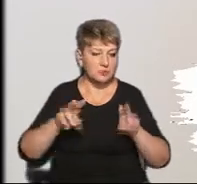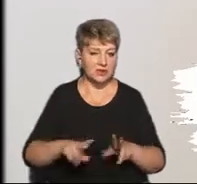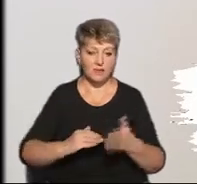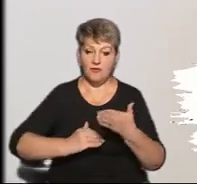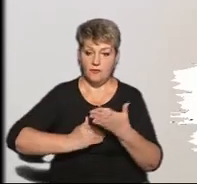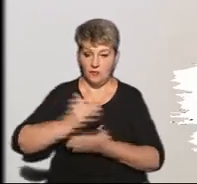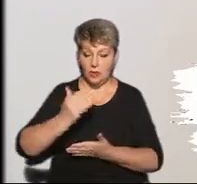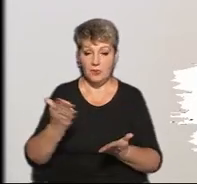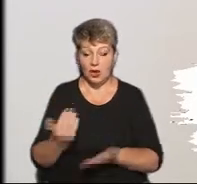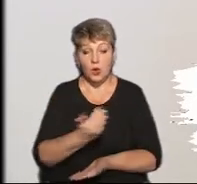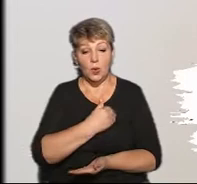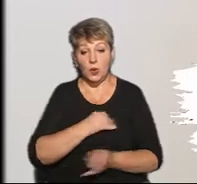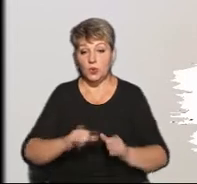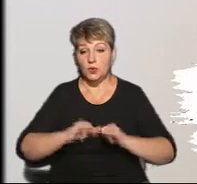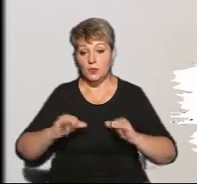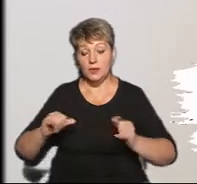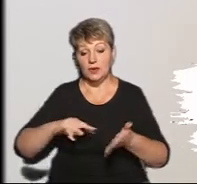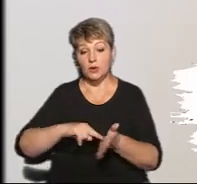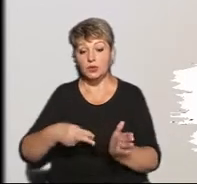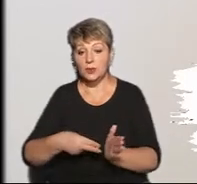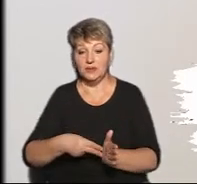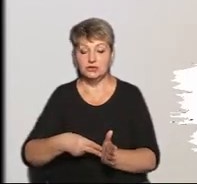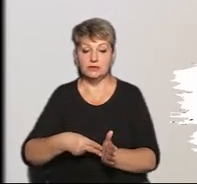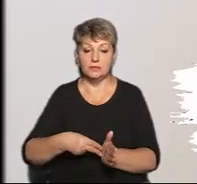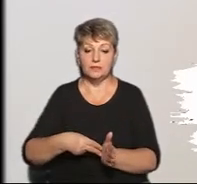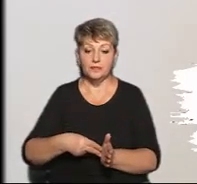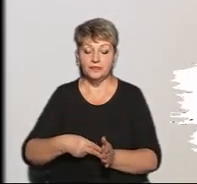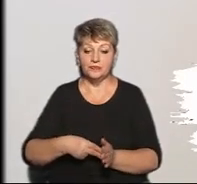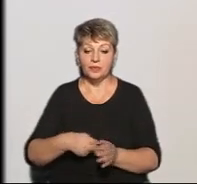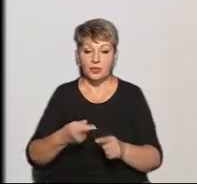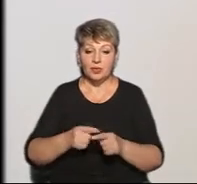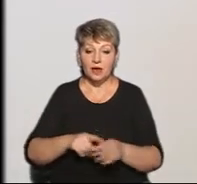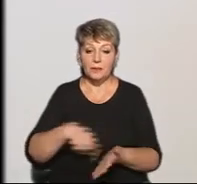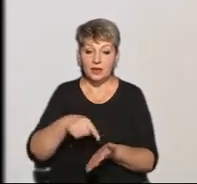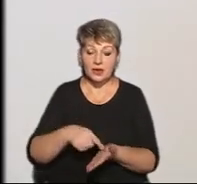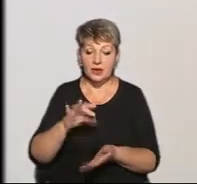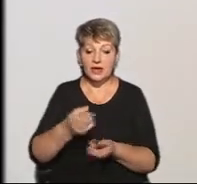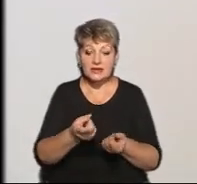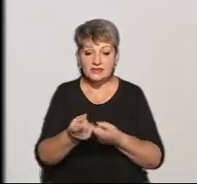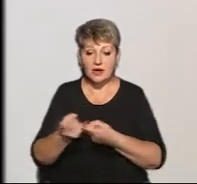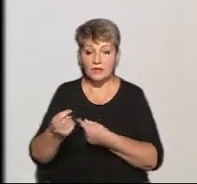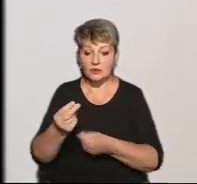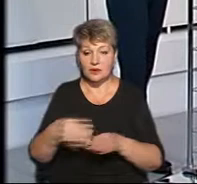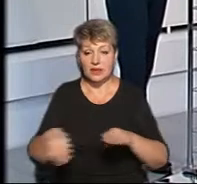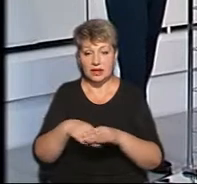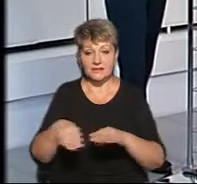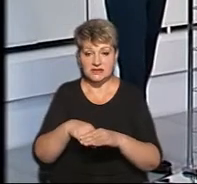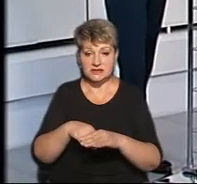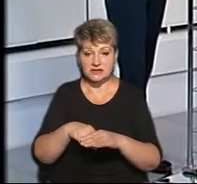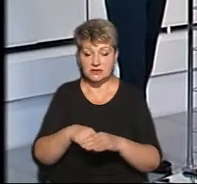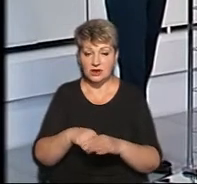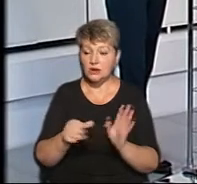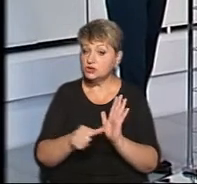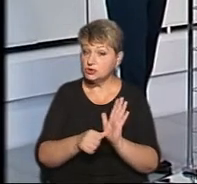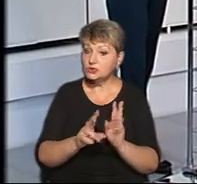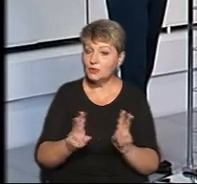яка хоче розвивати економічну привабливість міста і заводити в місто інвестиції. Хто